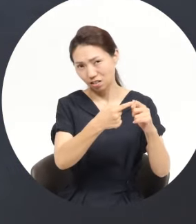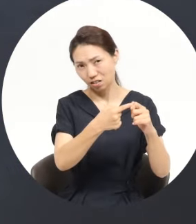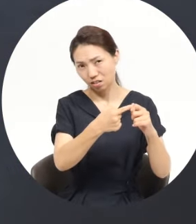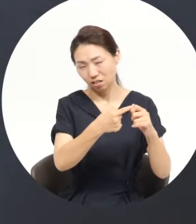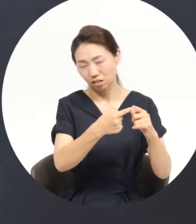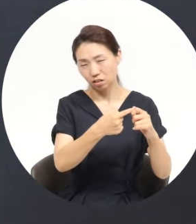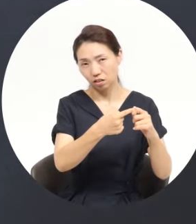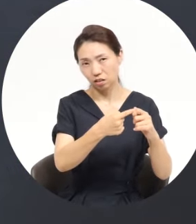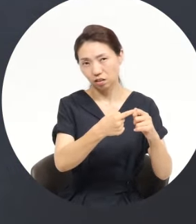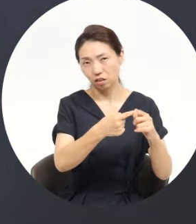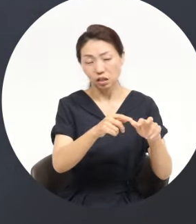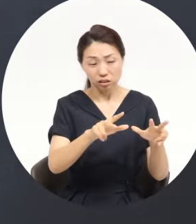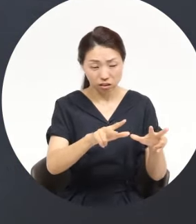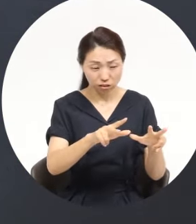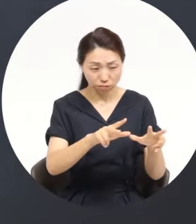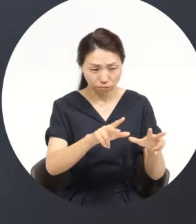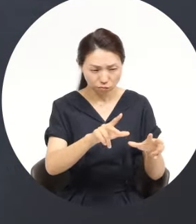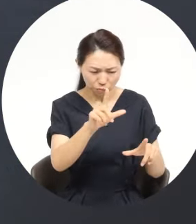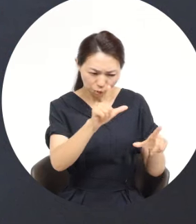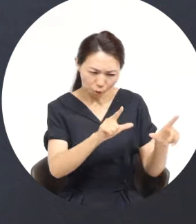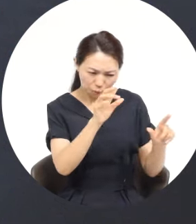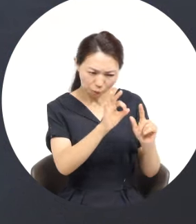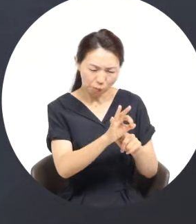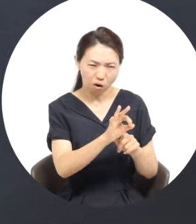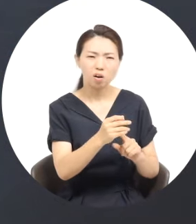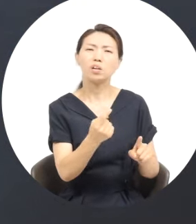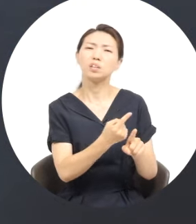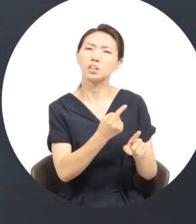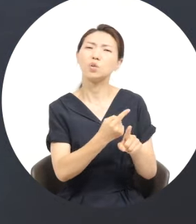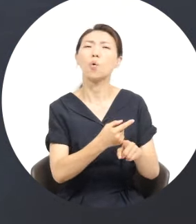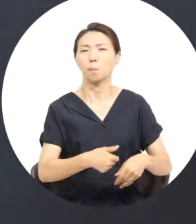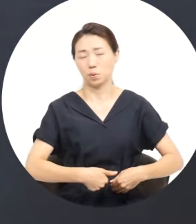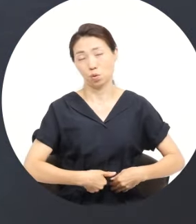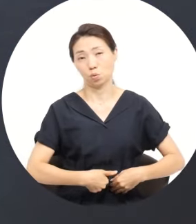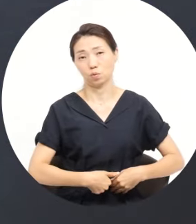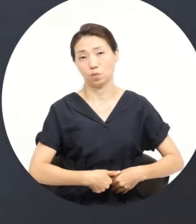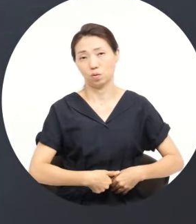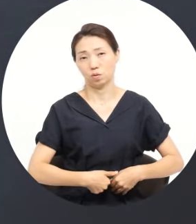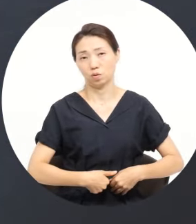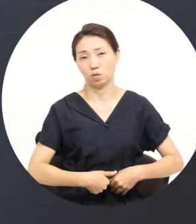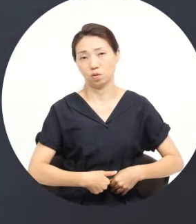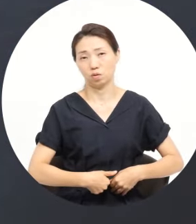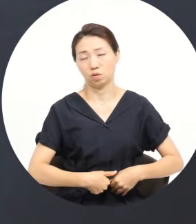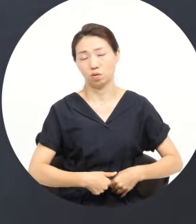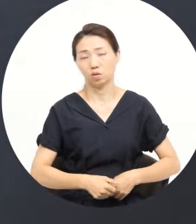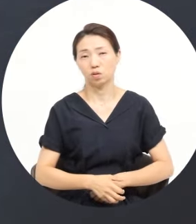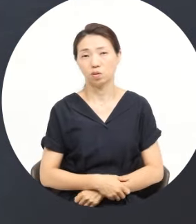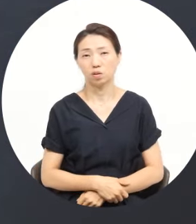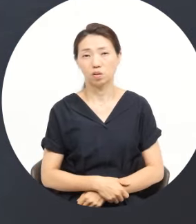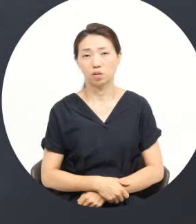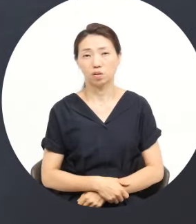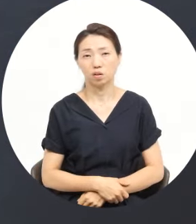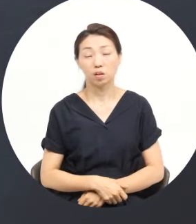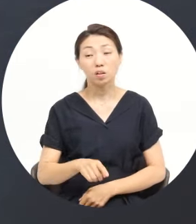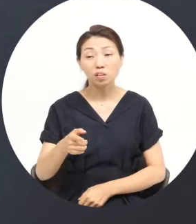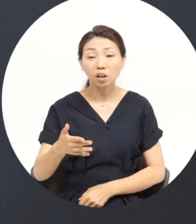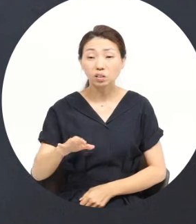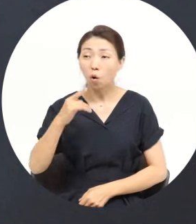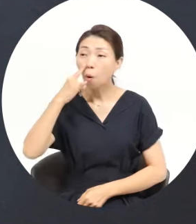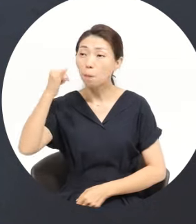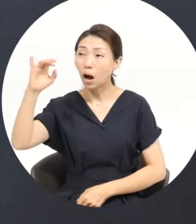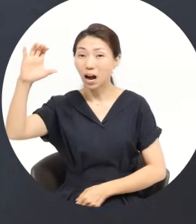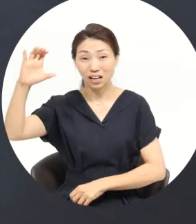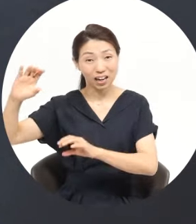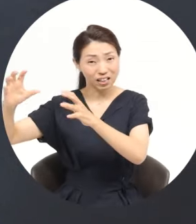지금 나타난 증상은 거의 치료를 받아야 하는 이미 넘은 수준입니다. 그러나